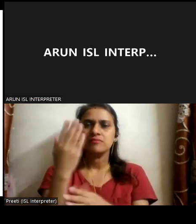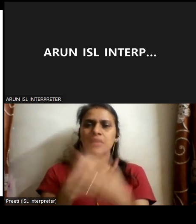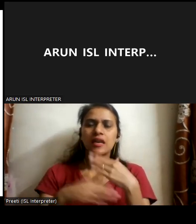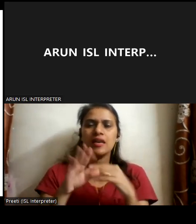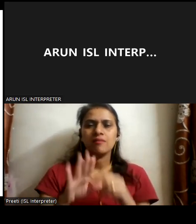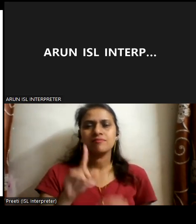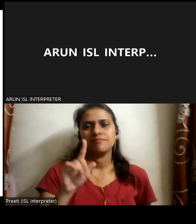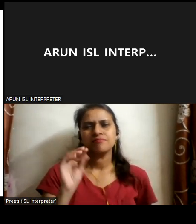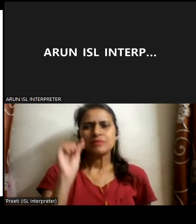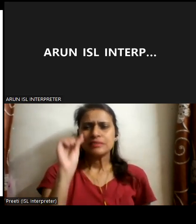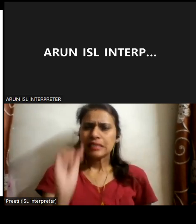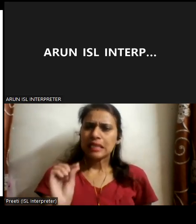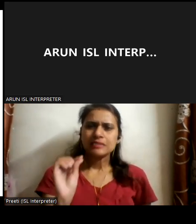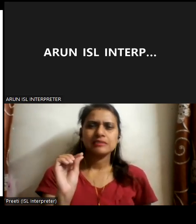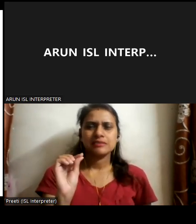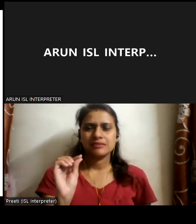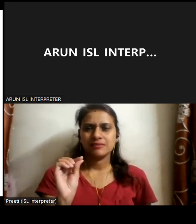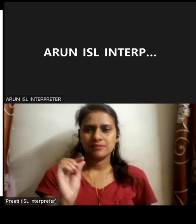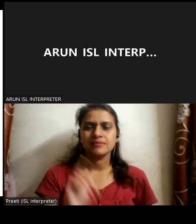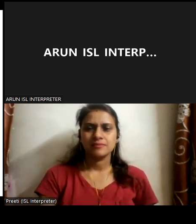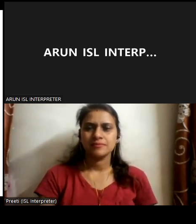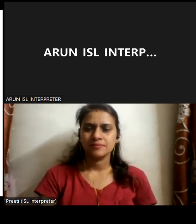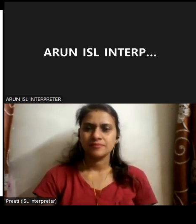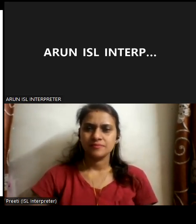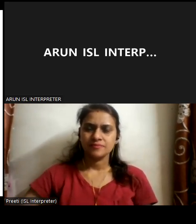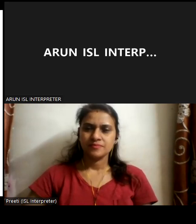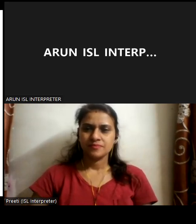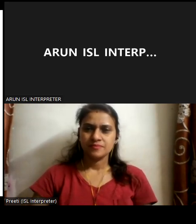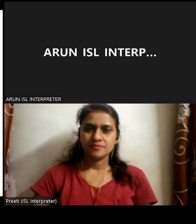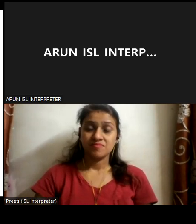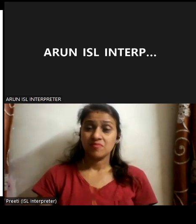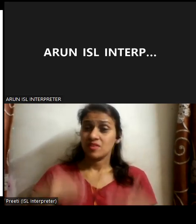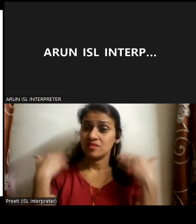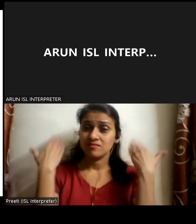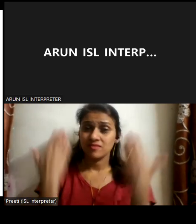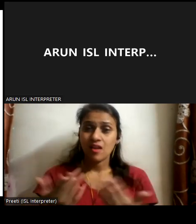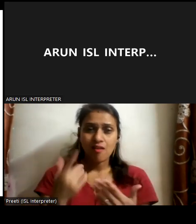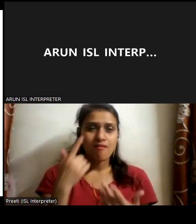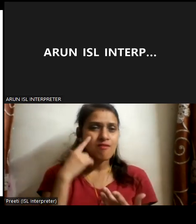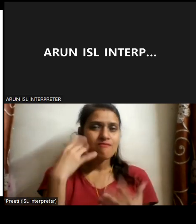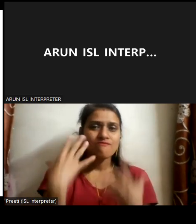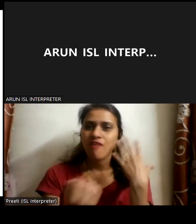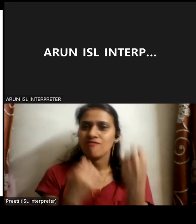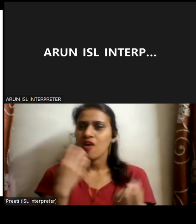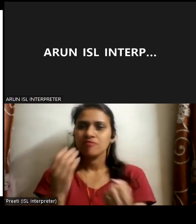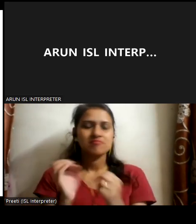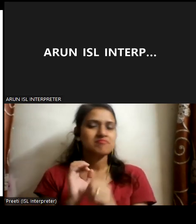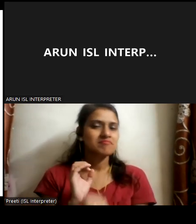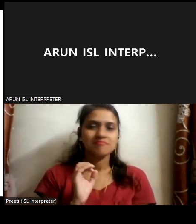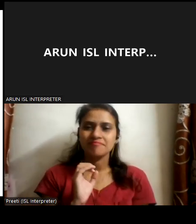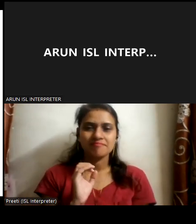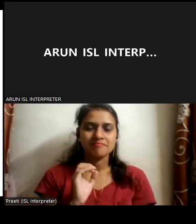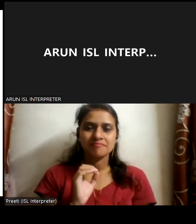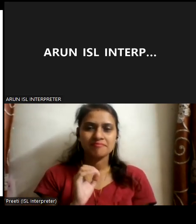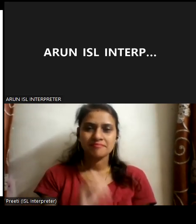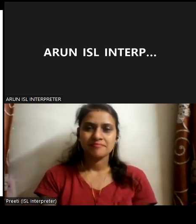है जो कि पर्सन्स विद डिसेबिलिटीज के लिए आज तक आइडेंटिफाई किया गया है। तो ये